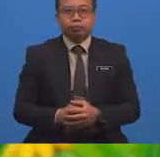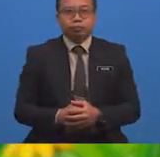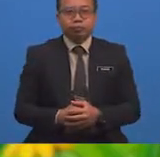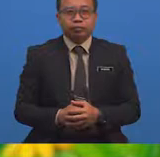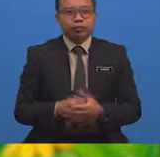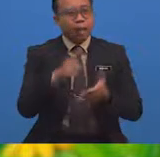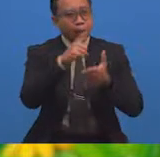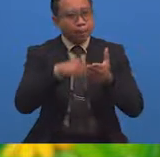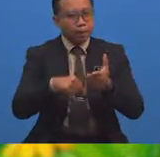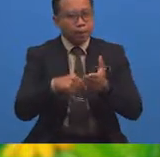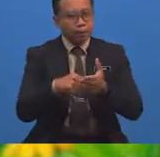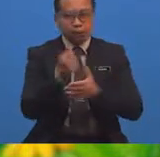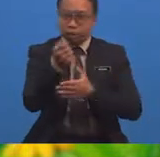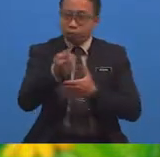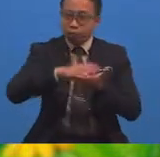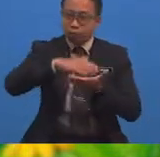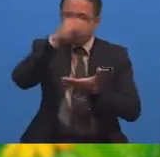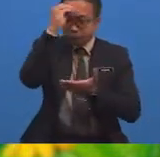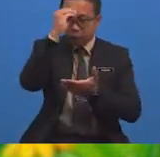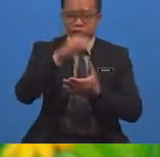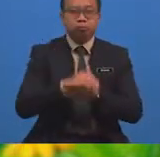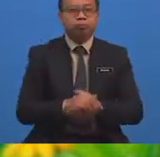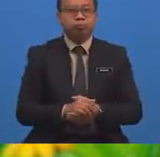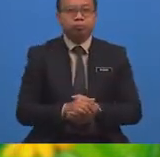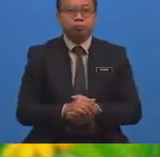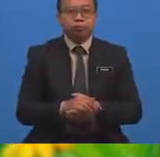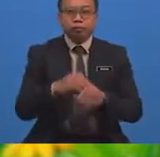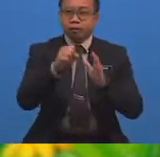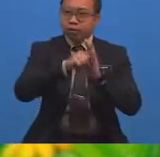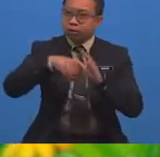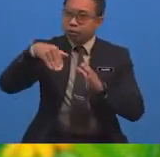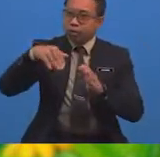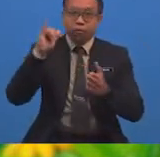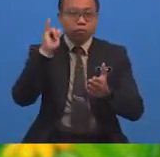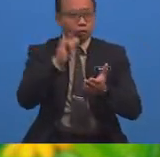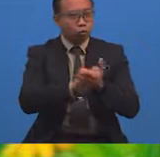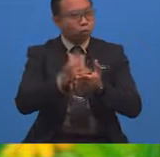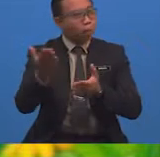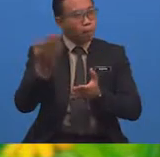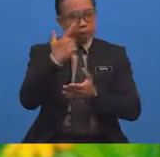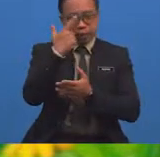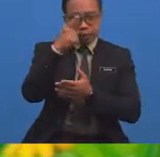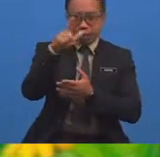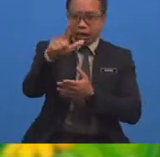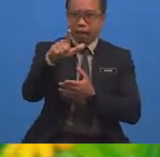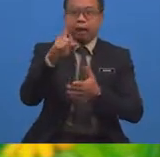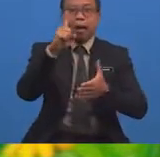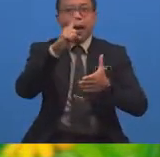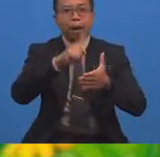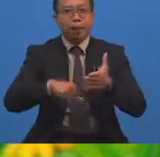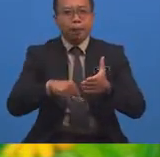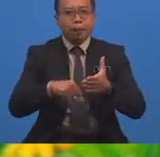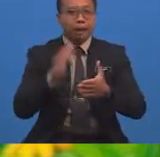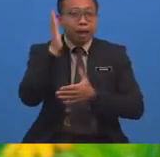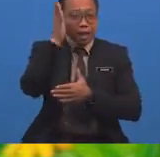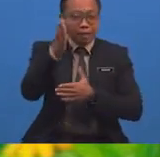Apa yang akan kamu belajar ya sebelum itu Mari kita lihat apa yang